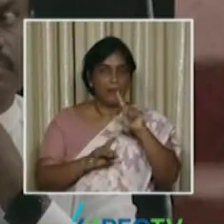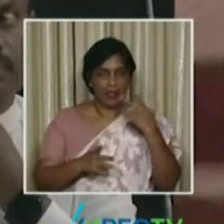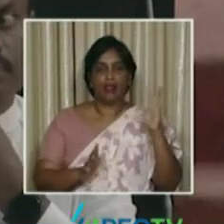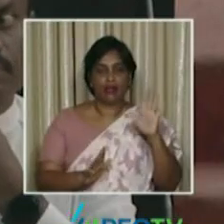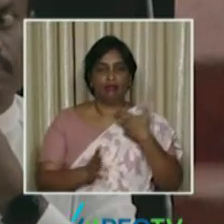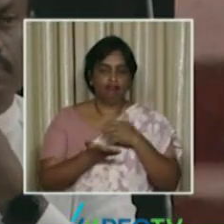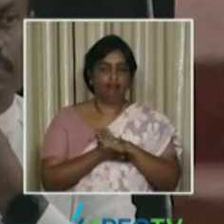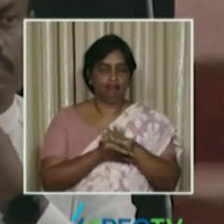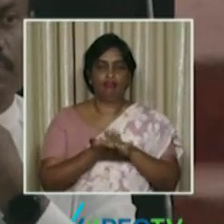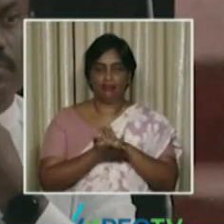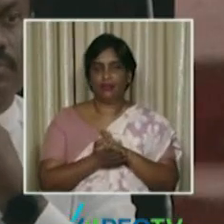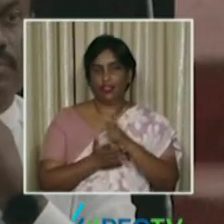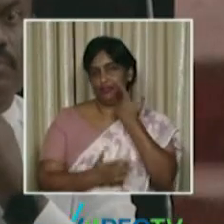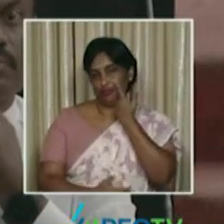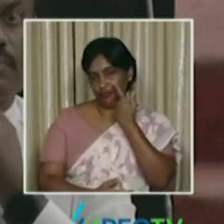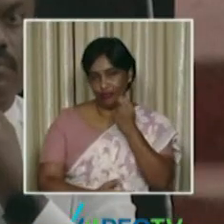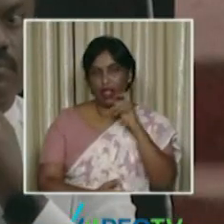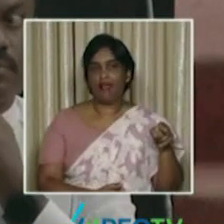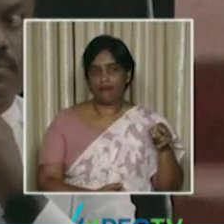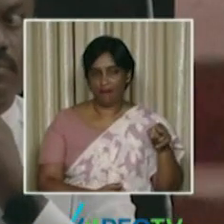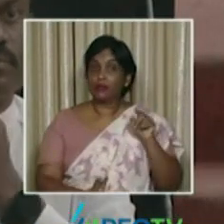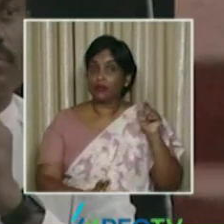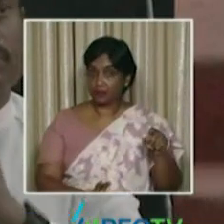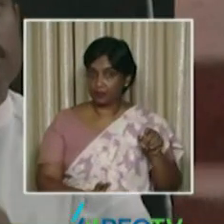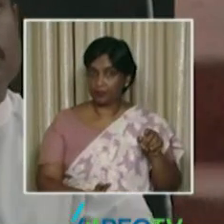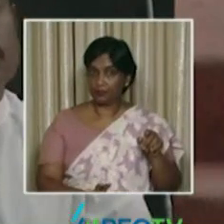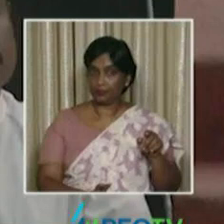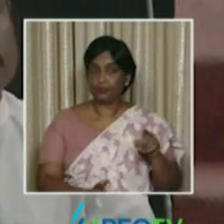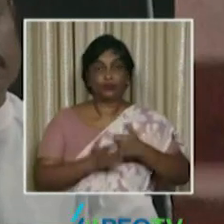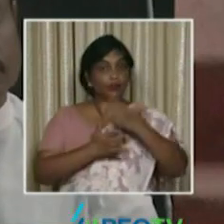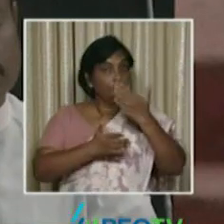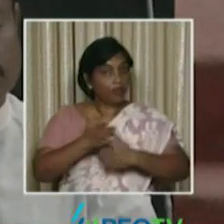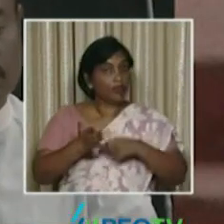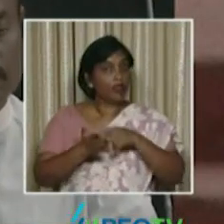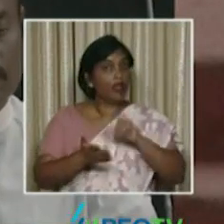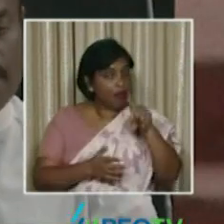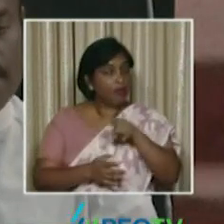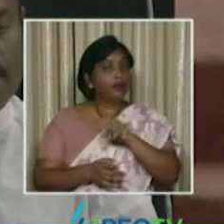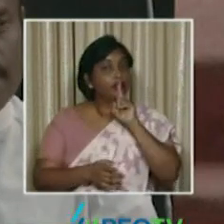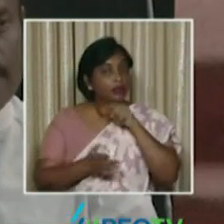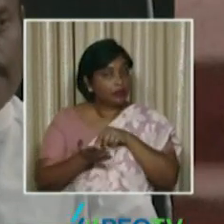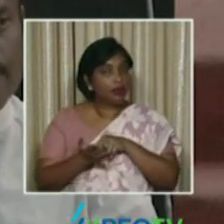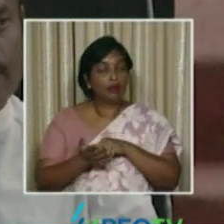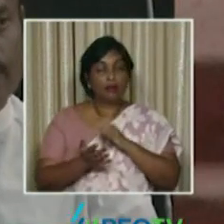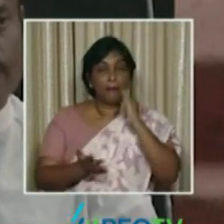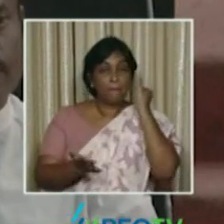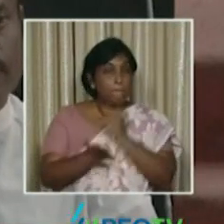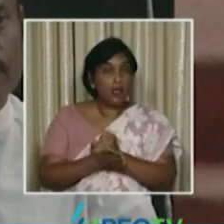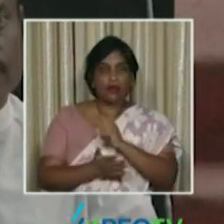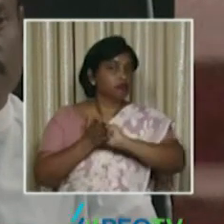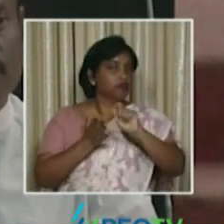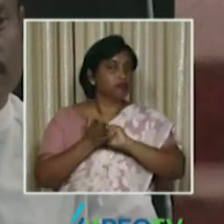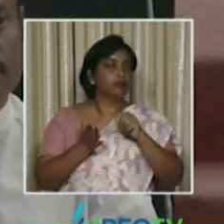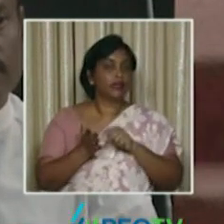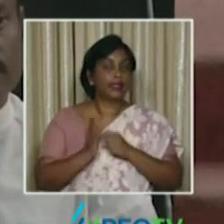ඒක මම නිවැරදි කරන්න ඕනේ මට කණගාටුයි ඒ නම තියෙනවා. නමුත් ඒ වාර්තාවේ එතුමා ගැනක් තියෙන්නේ කිසිම චෝදනාවක් එල්ල කරලා